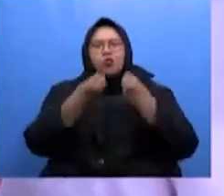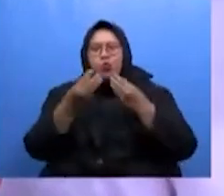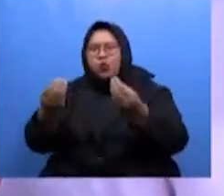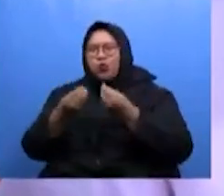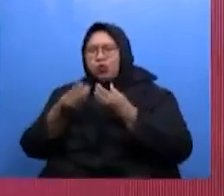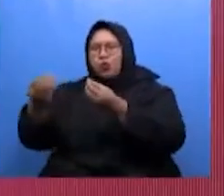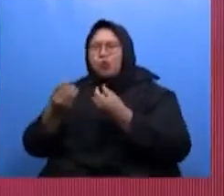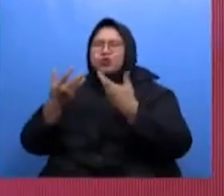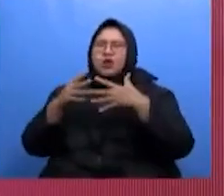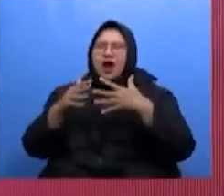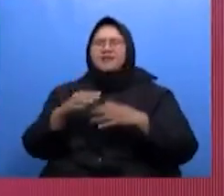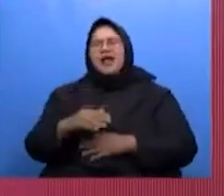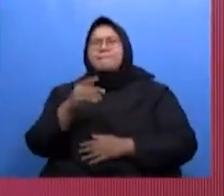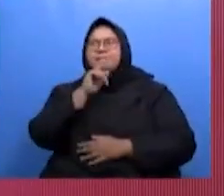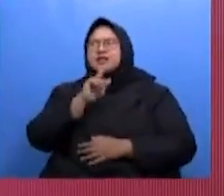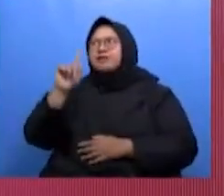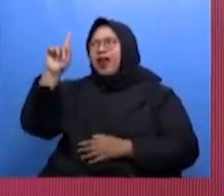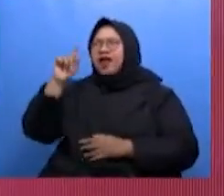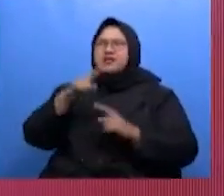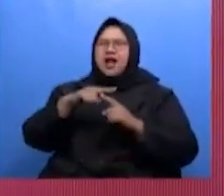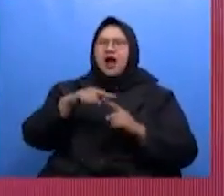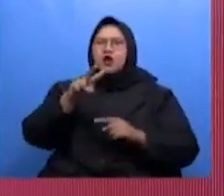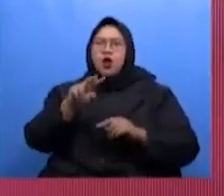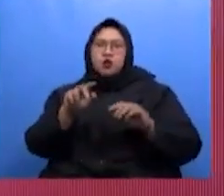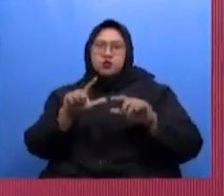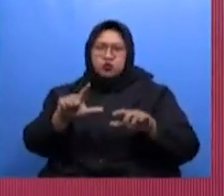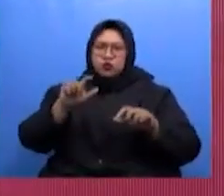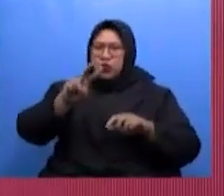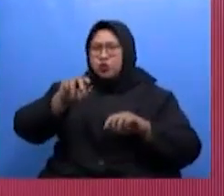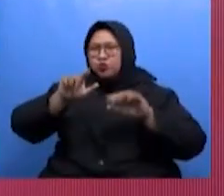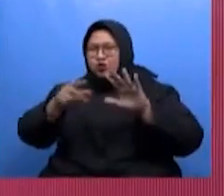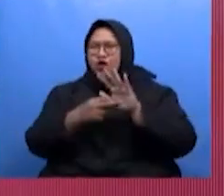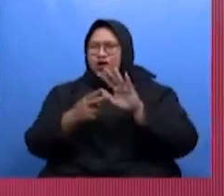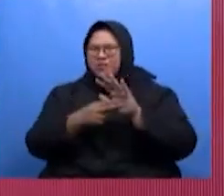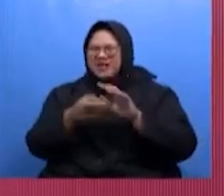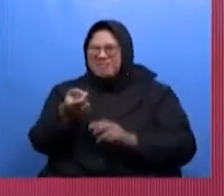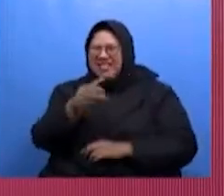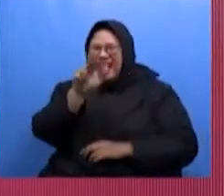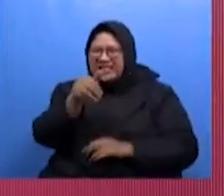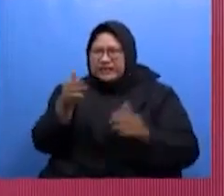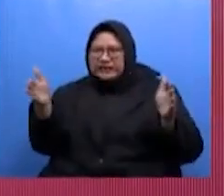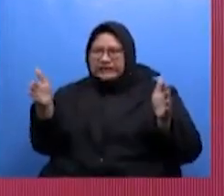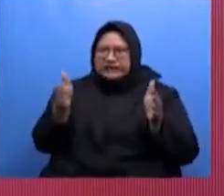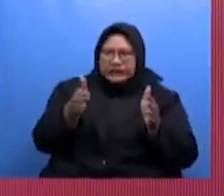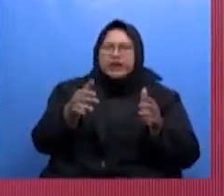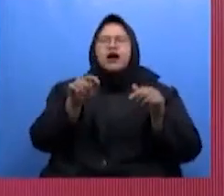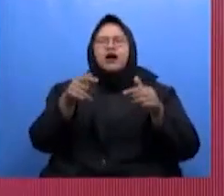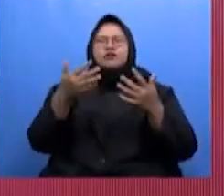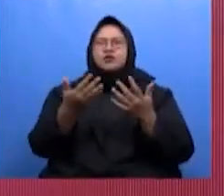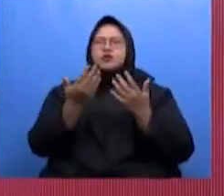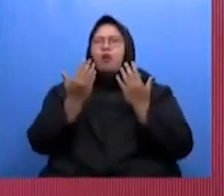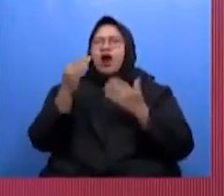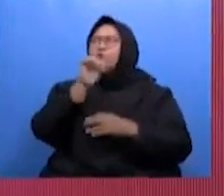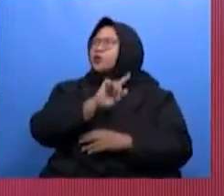bismillah tanggal 27 November tinggal sebentar lagi semoga Allah subhanahu wa taala Tuhan Yang